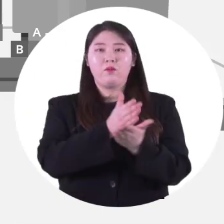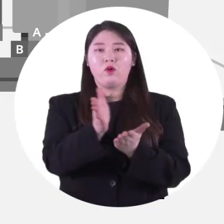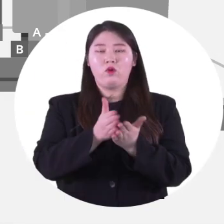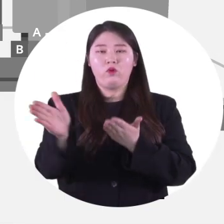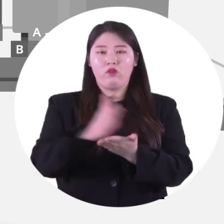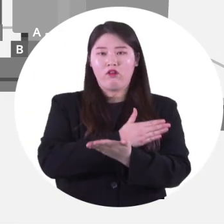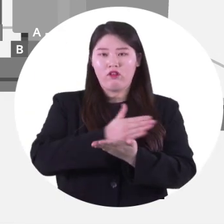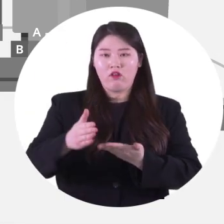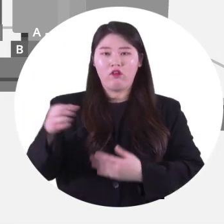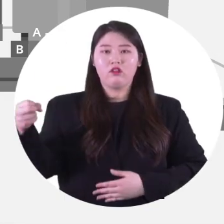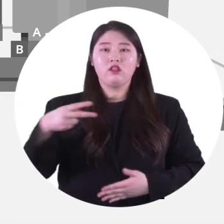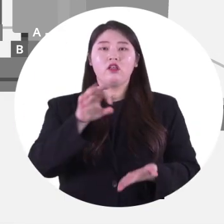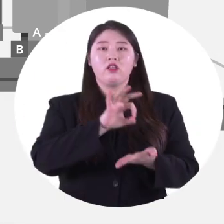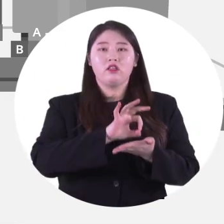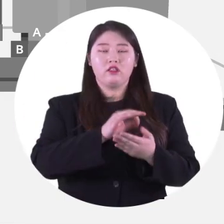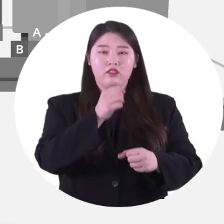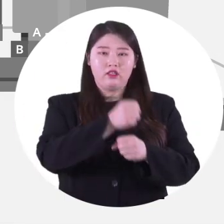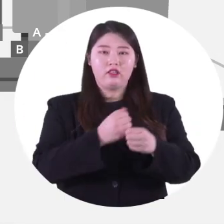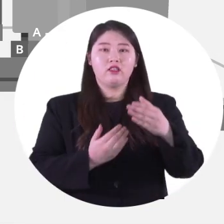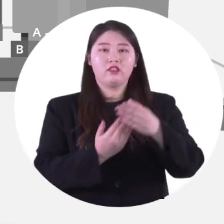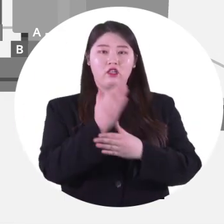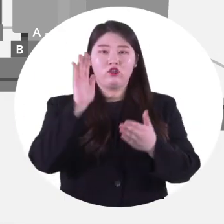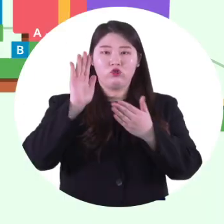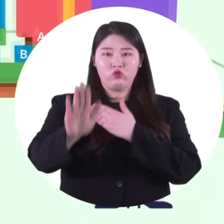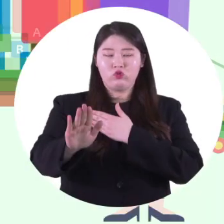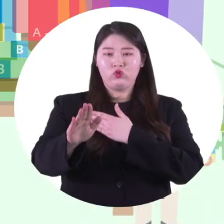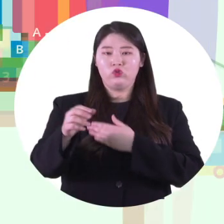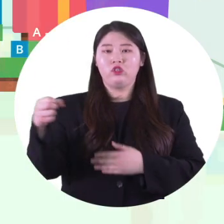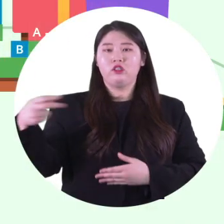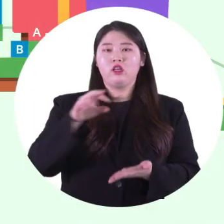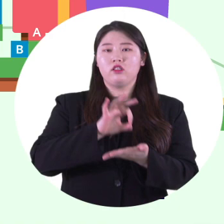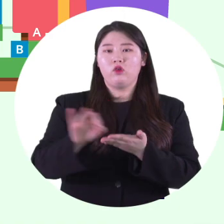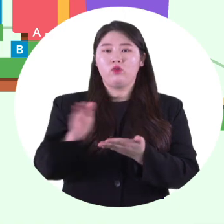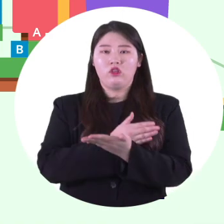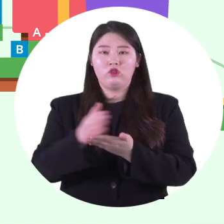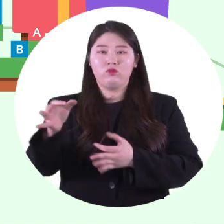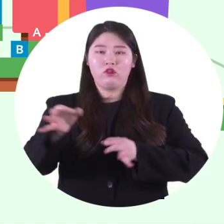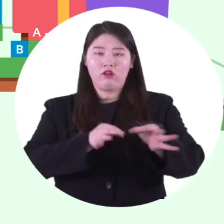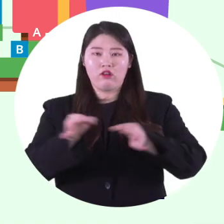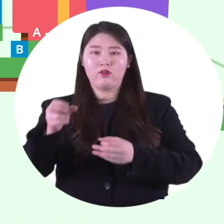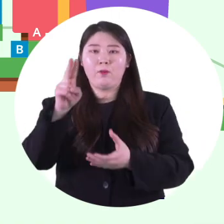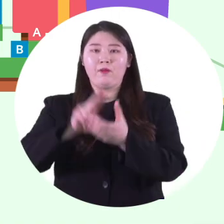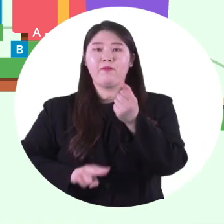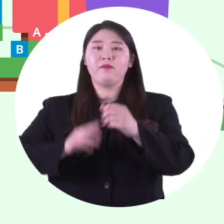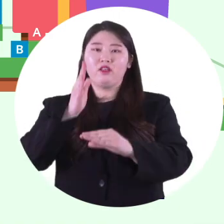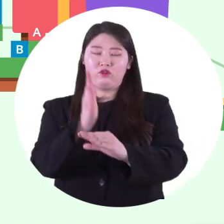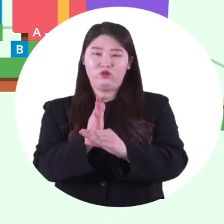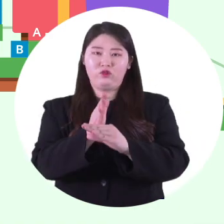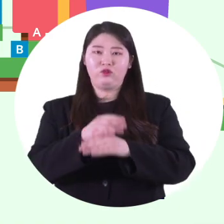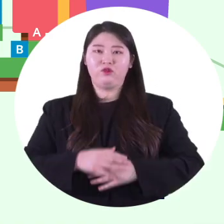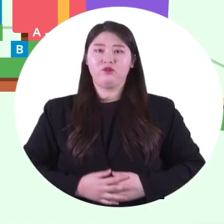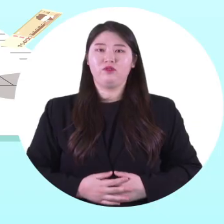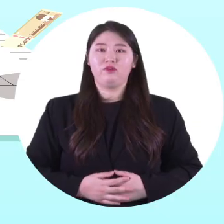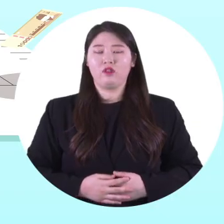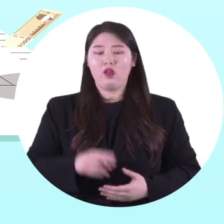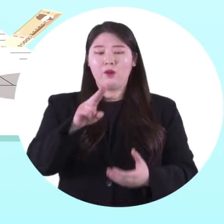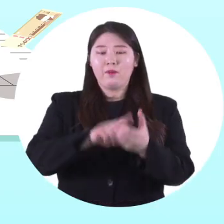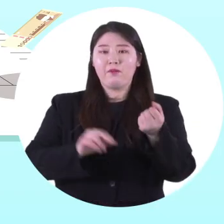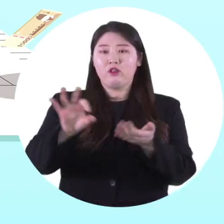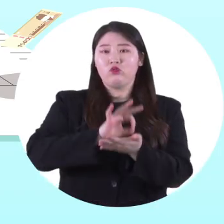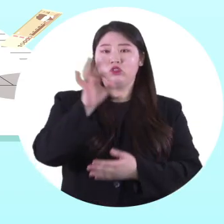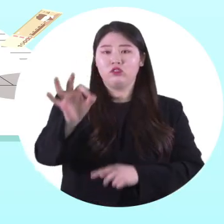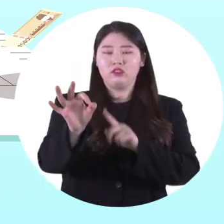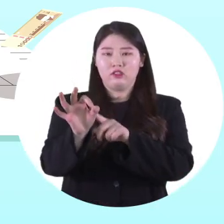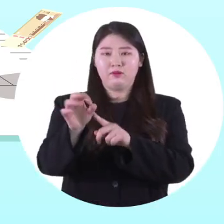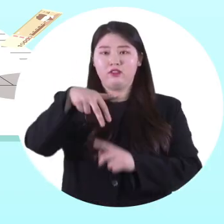상태별로 선별하고 재생산 작업을 거쳐 재사용 나눔 가게에서 제품들을 판매하고 있어요. 판매